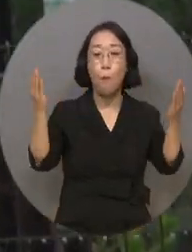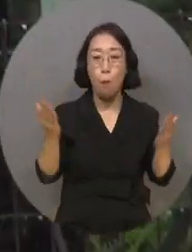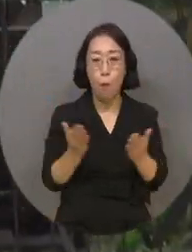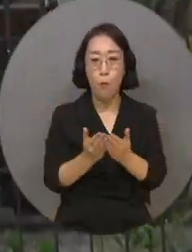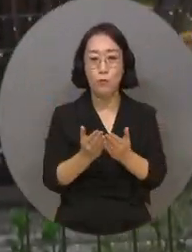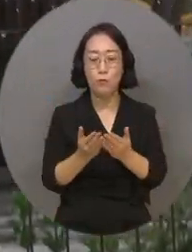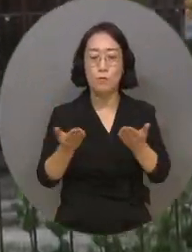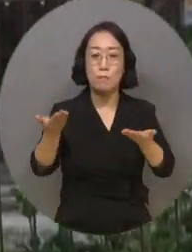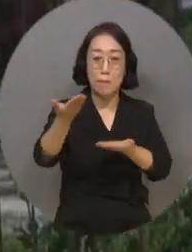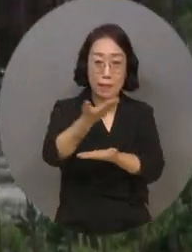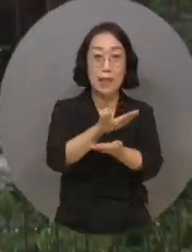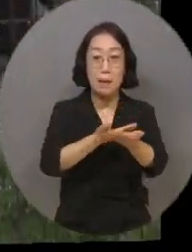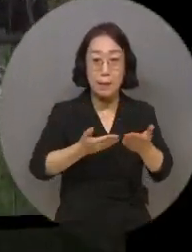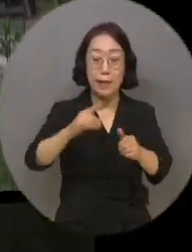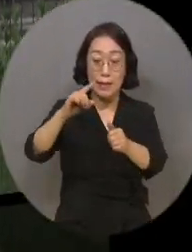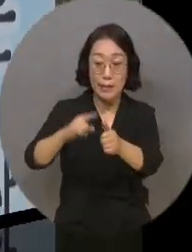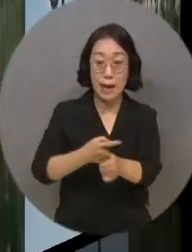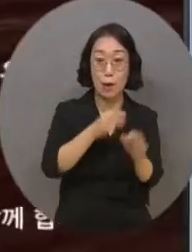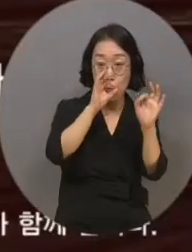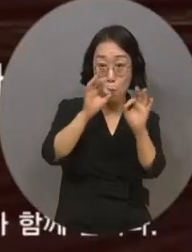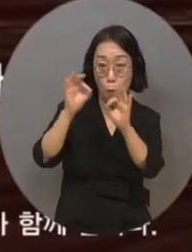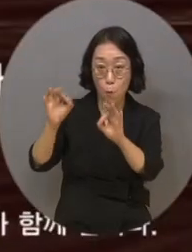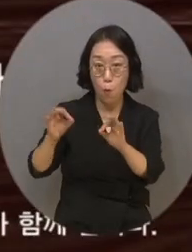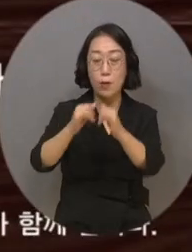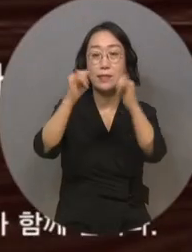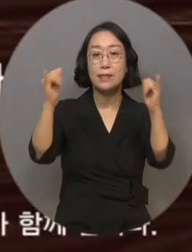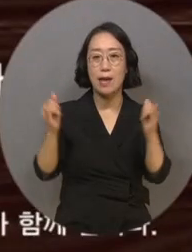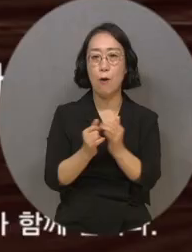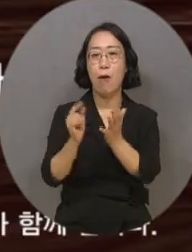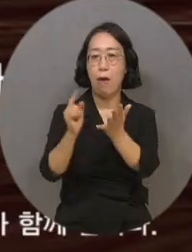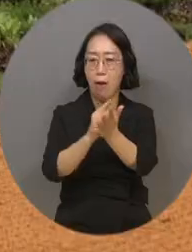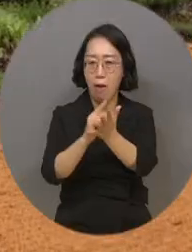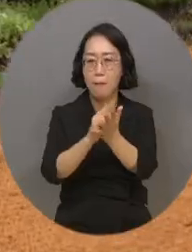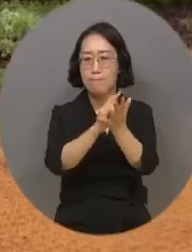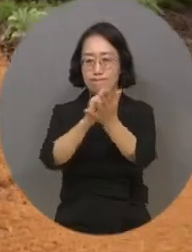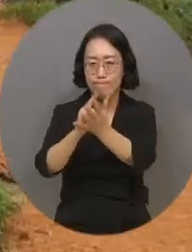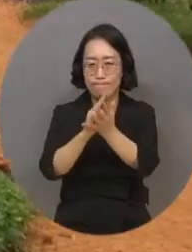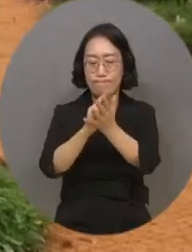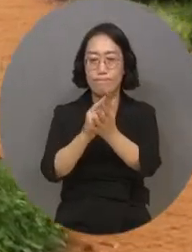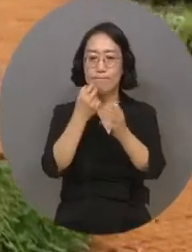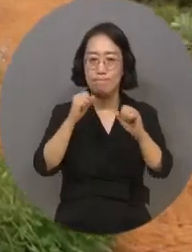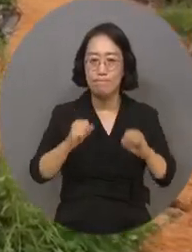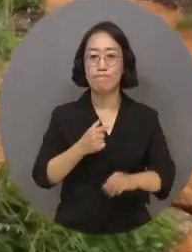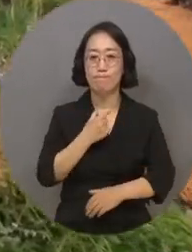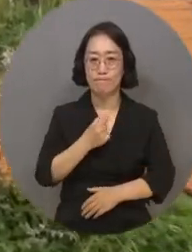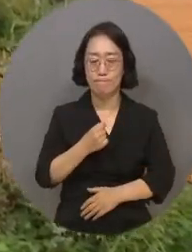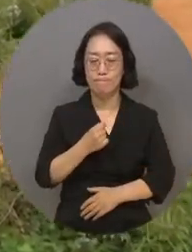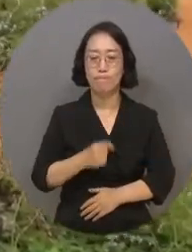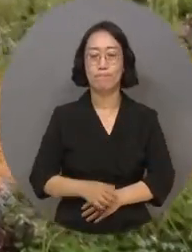만나고 자연을 만나고 사회 구성원으로 공존하고자 합니다. 복지TV 경기방송 정우선입니다.